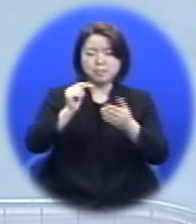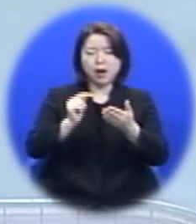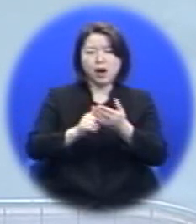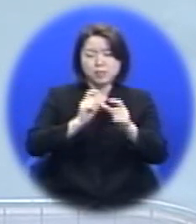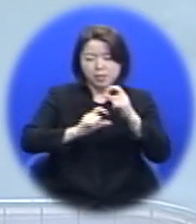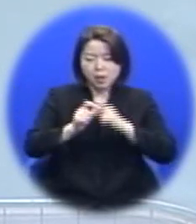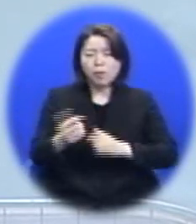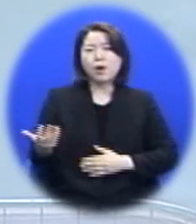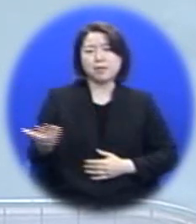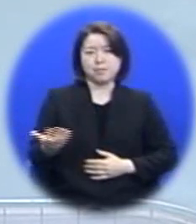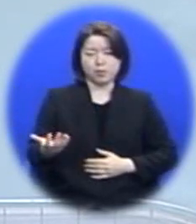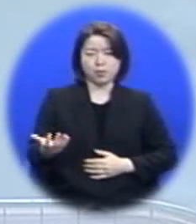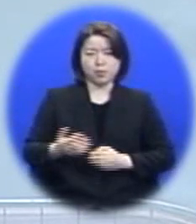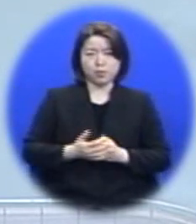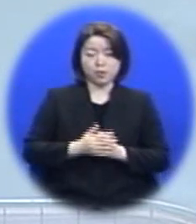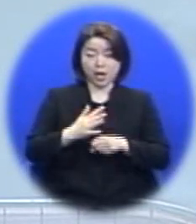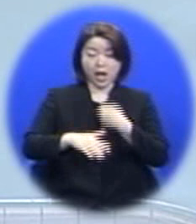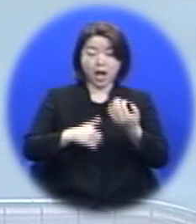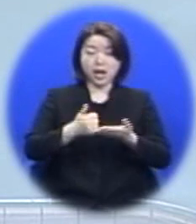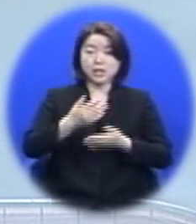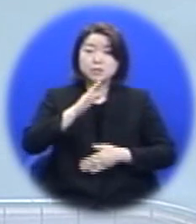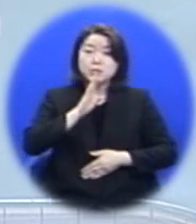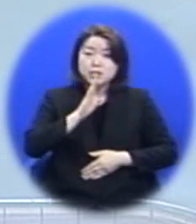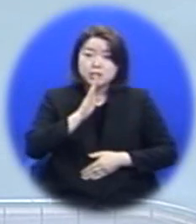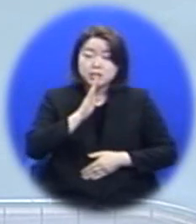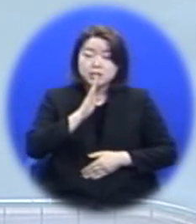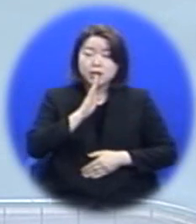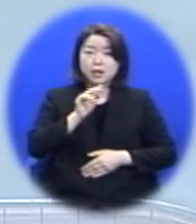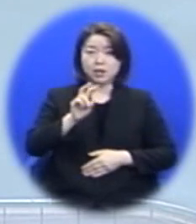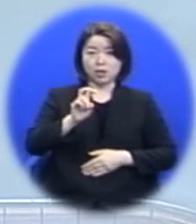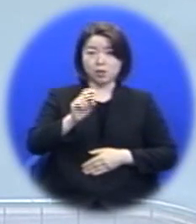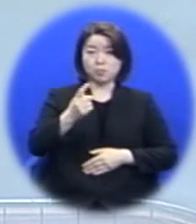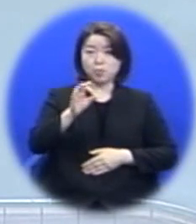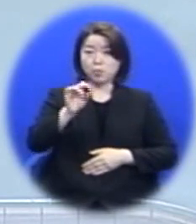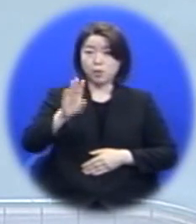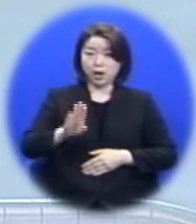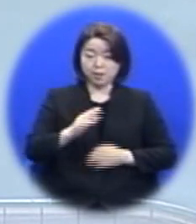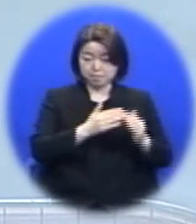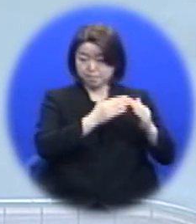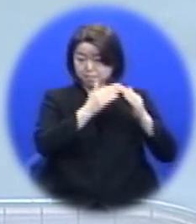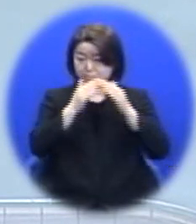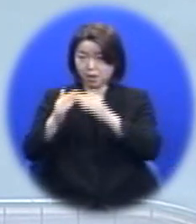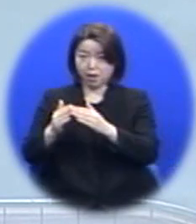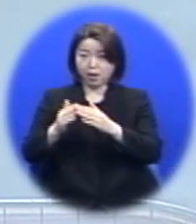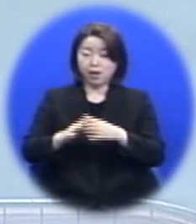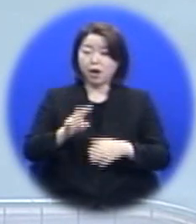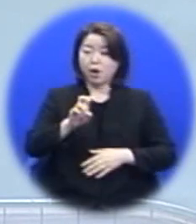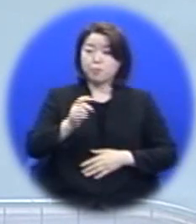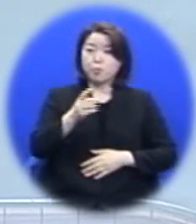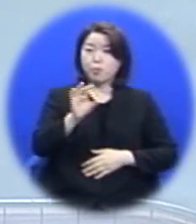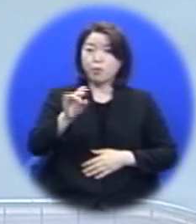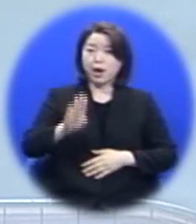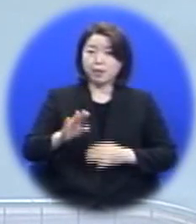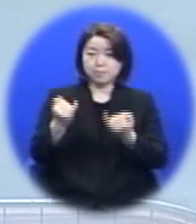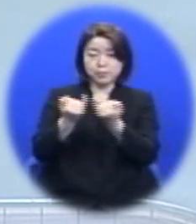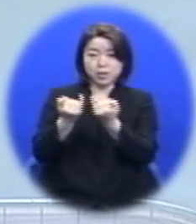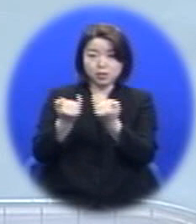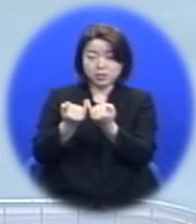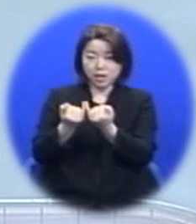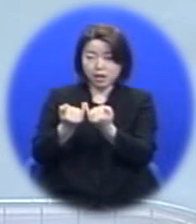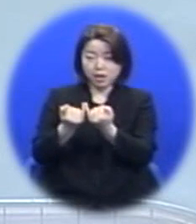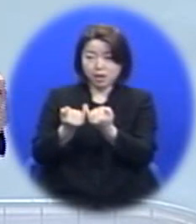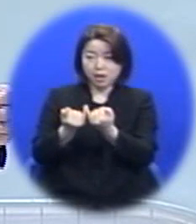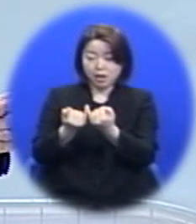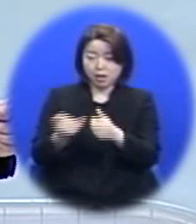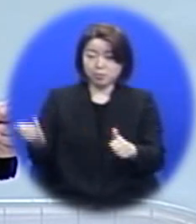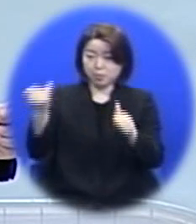아프도다. 하나님이 진짜 모압으로 이사를 왔고 모압 여인을 며느리로 맞았다고